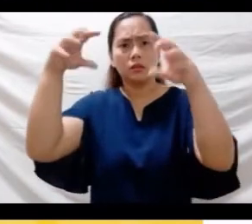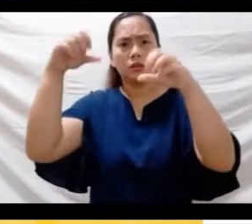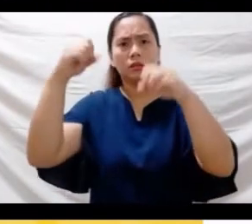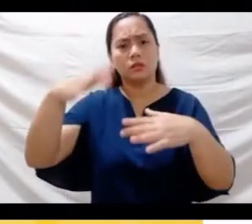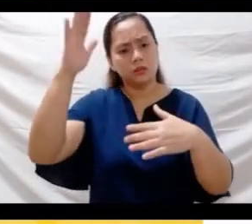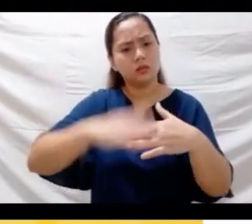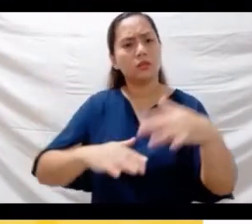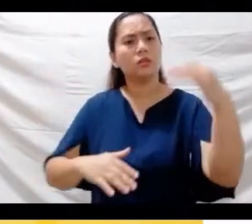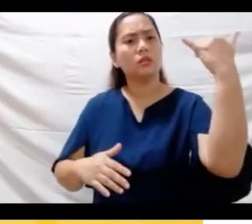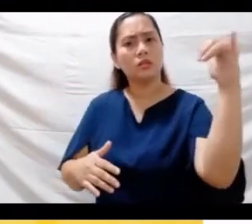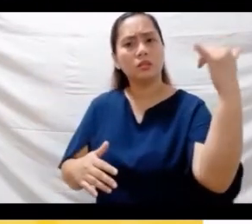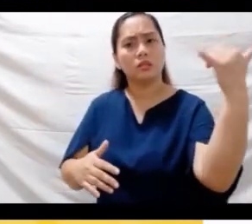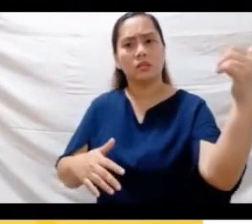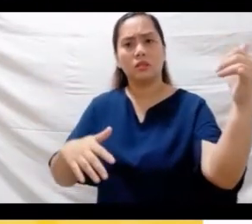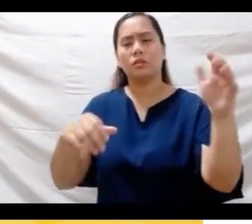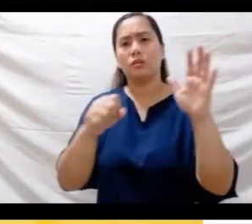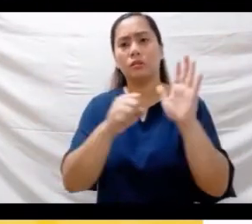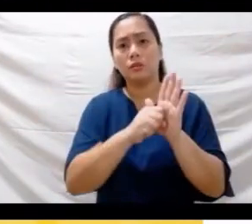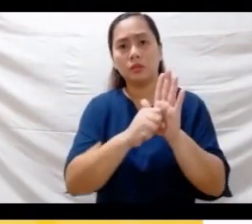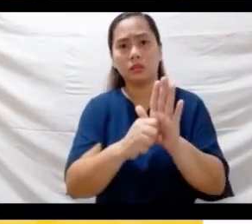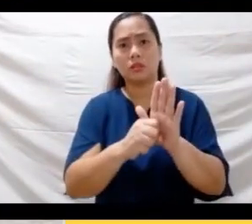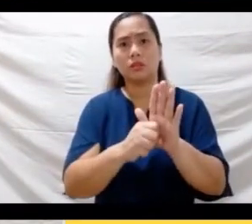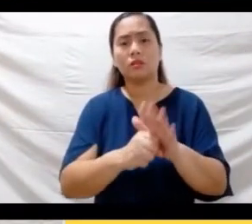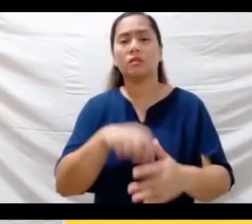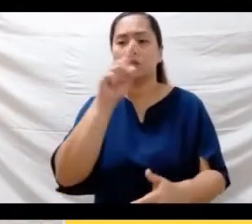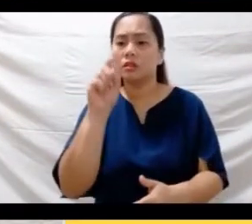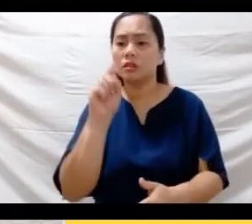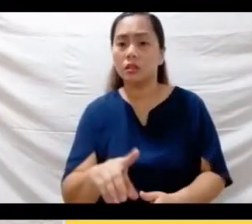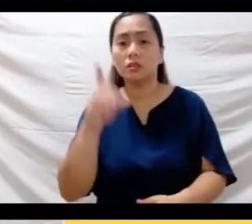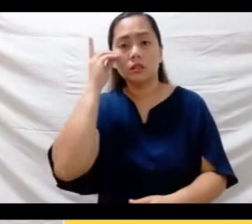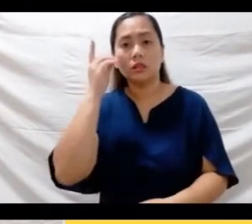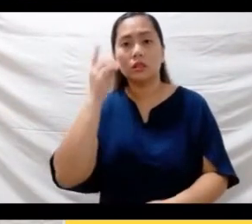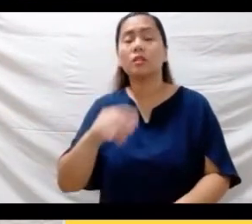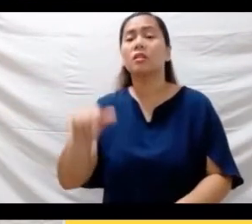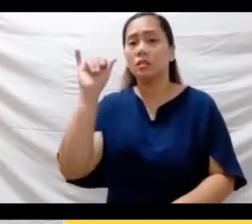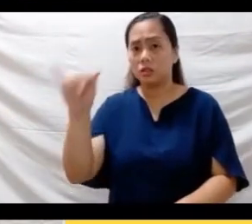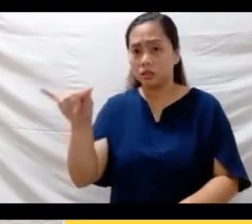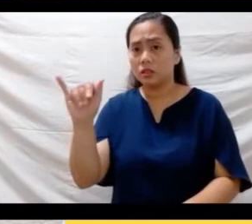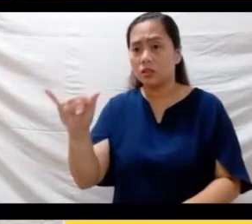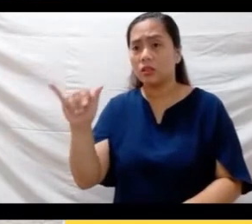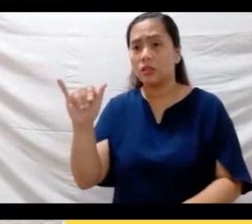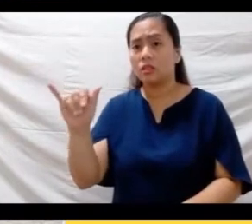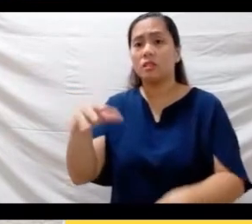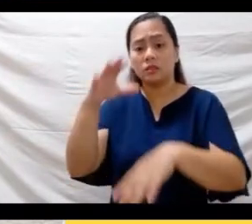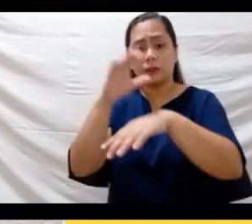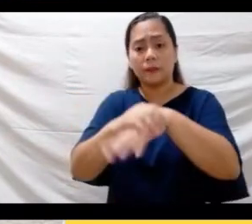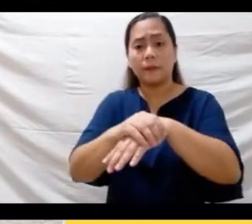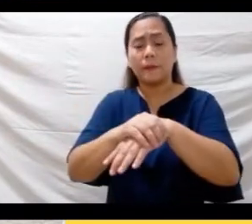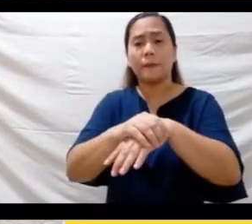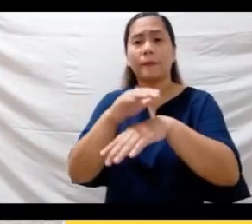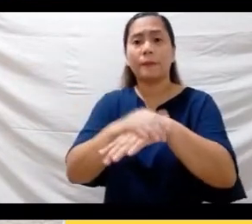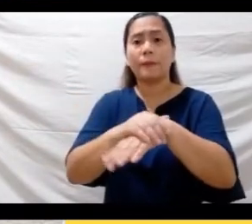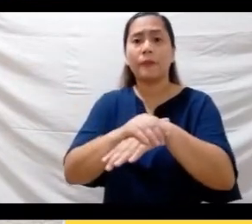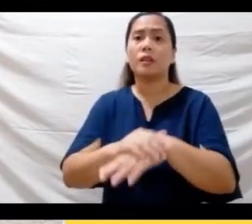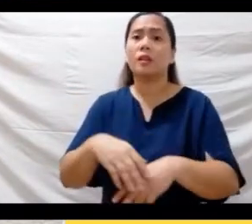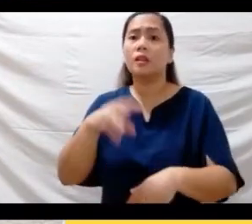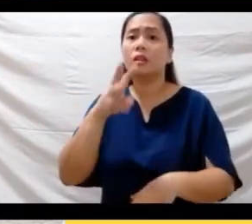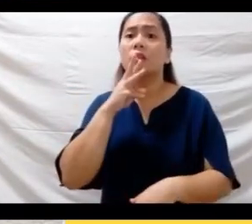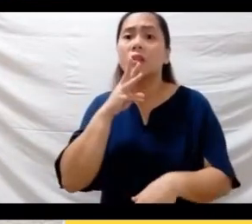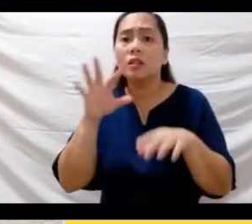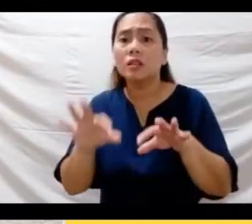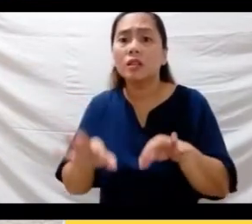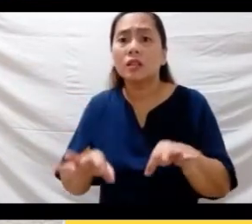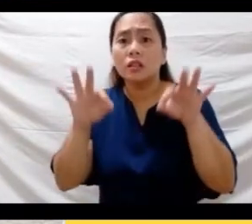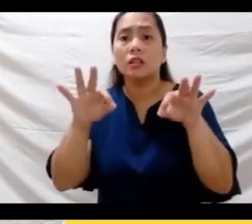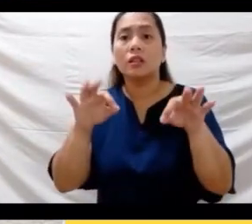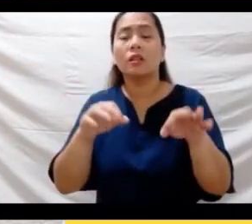warning? Tanong ni Dino. Oo naman, nagbabadya ito ng pagbaha. Pagsang-ayon ng kanyang